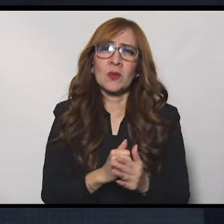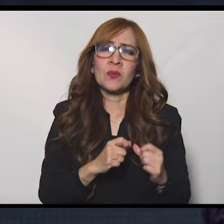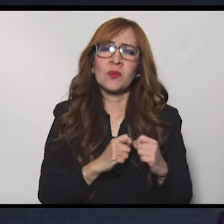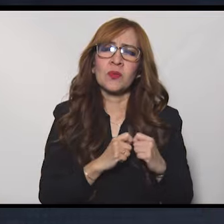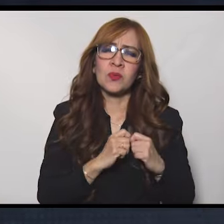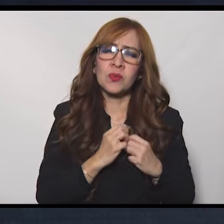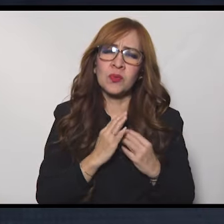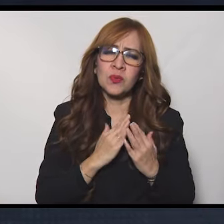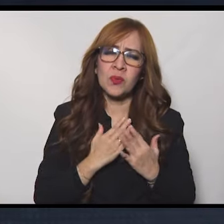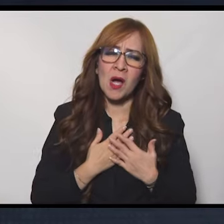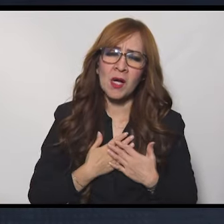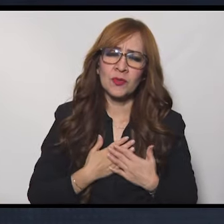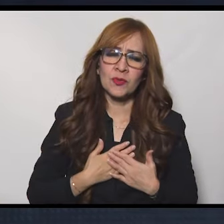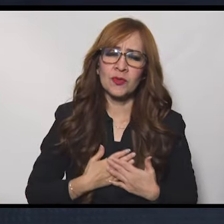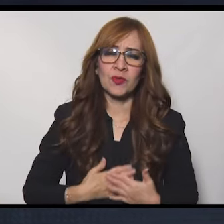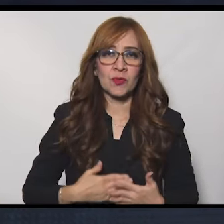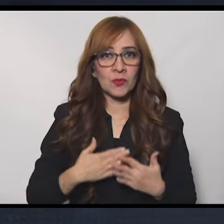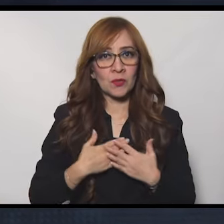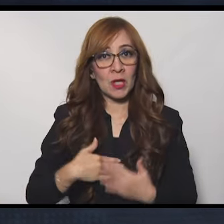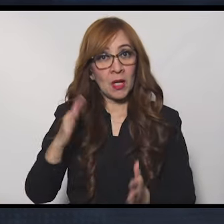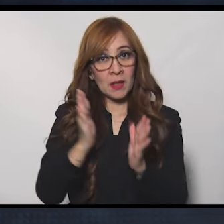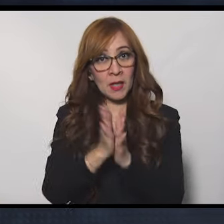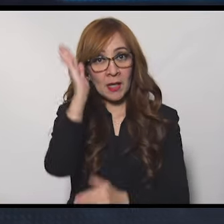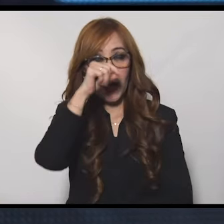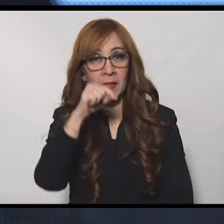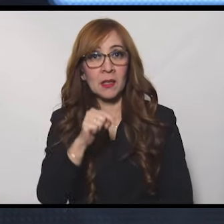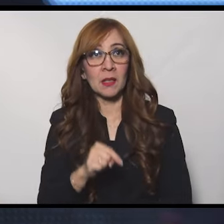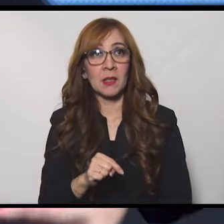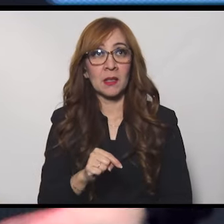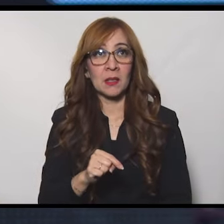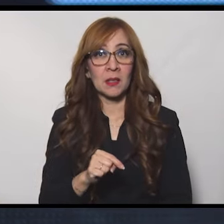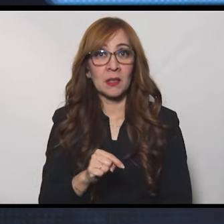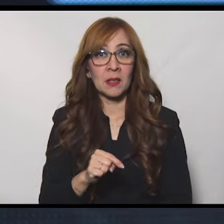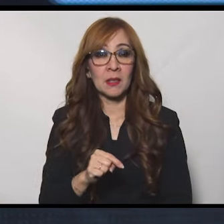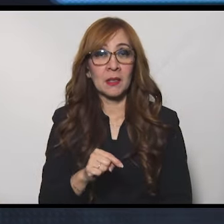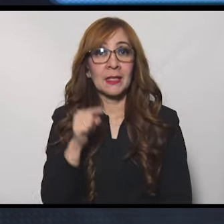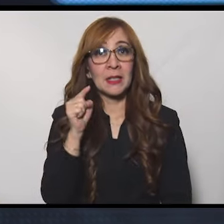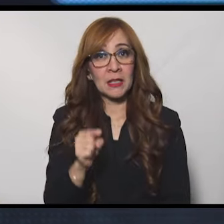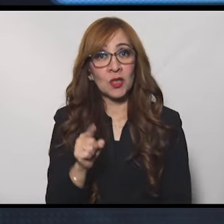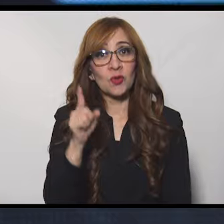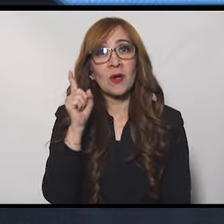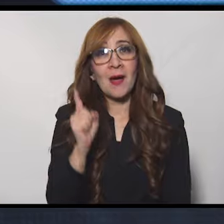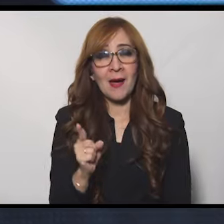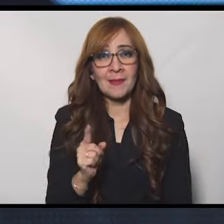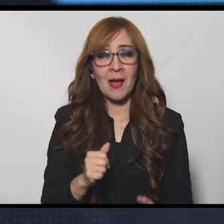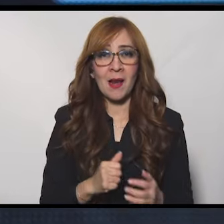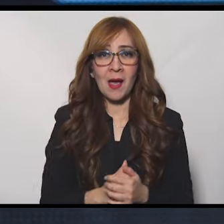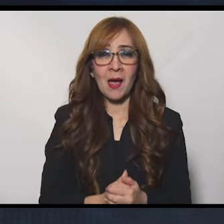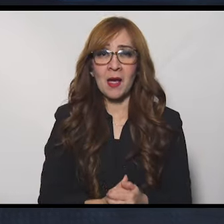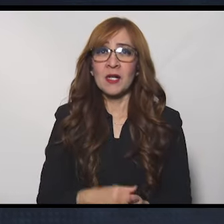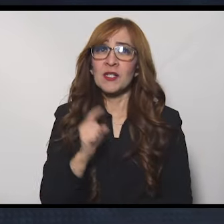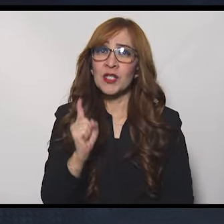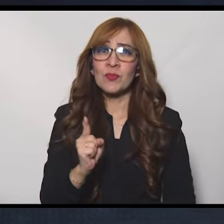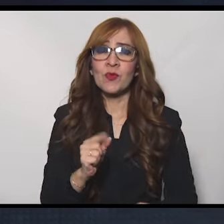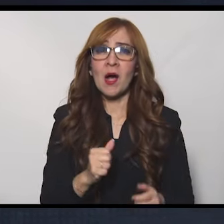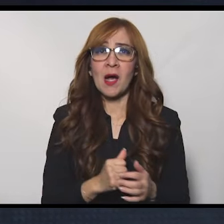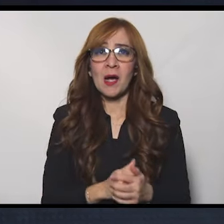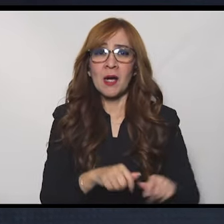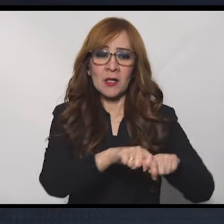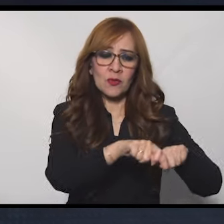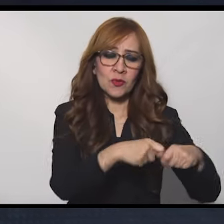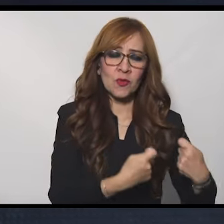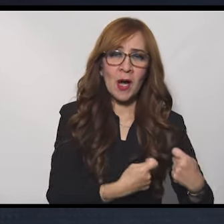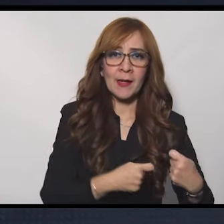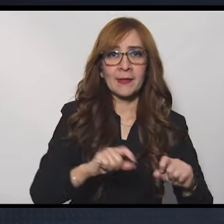dicapai, hancur, dan hari ini, yeah, it's just a ruin. Hanyalah sebuah reruntuhan yang ada